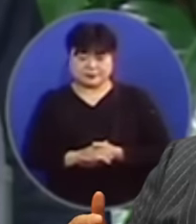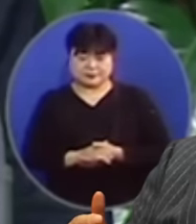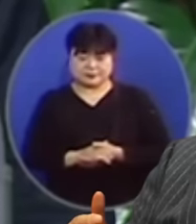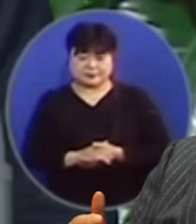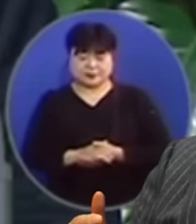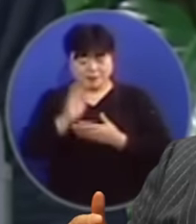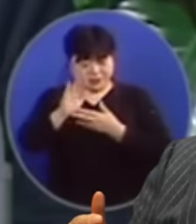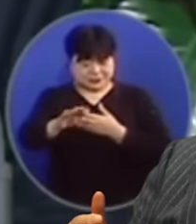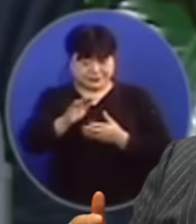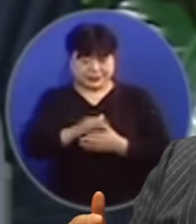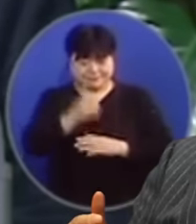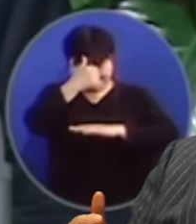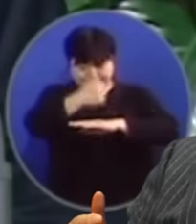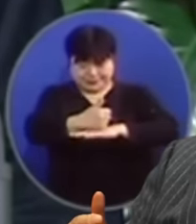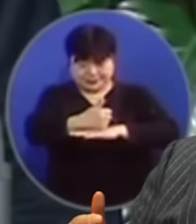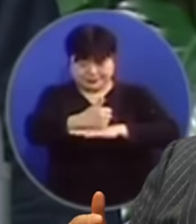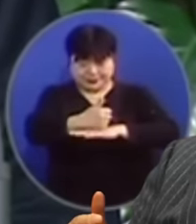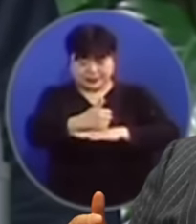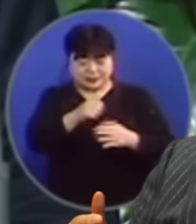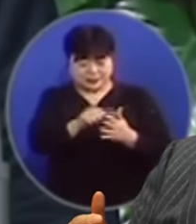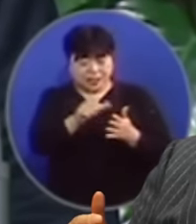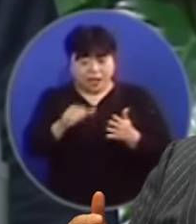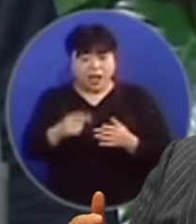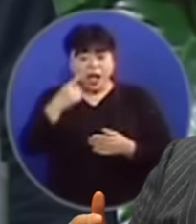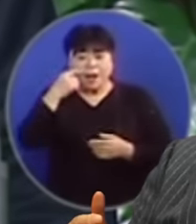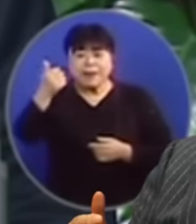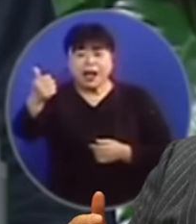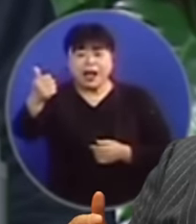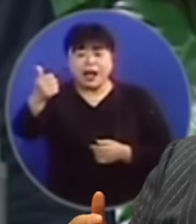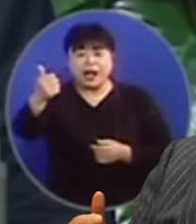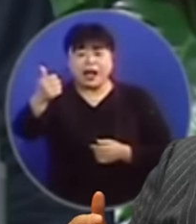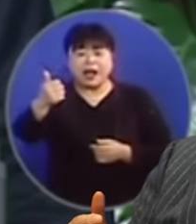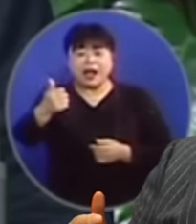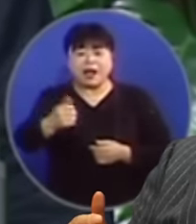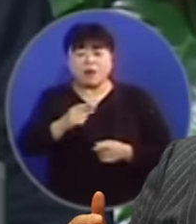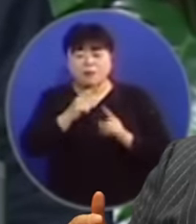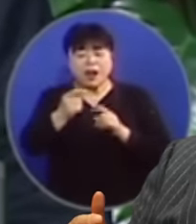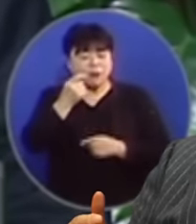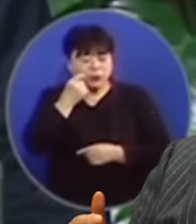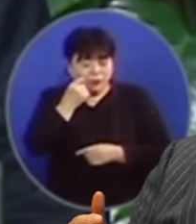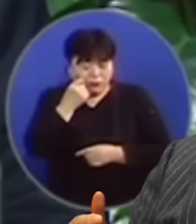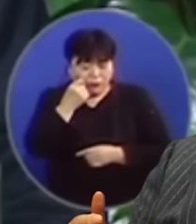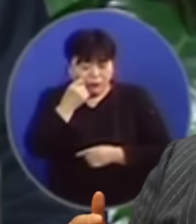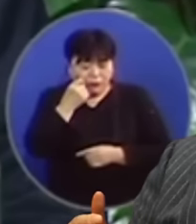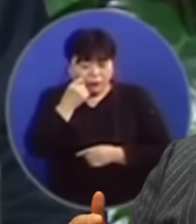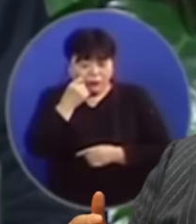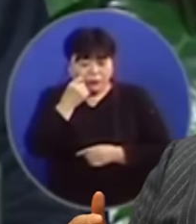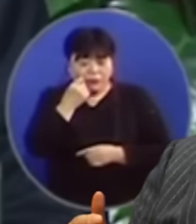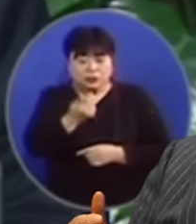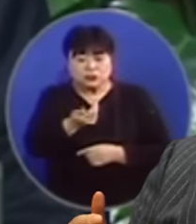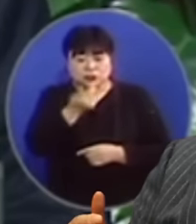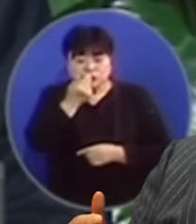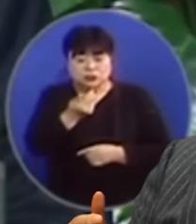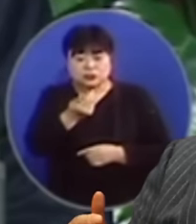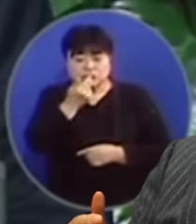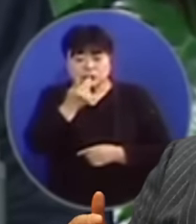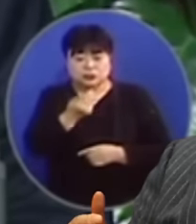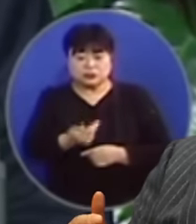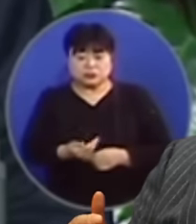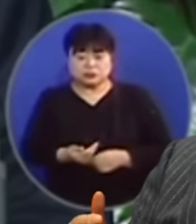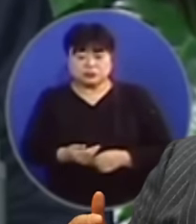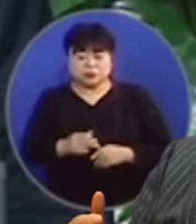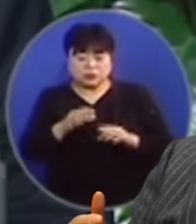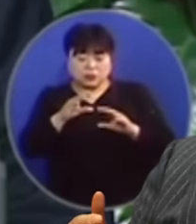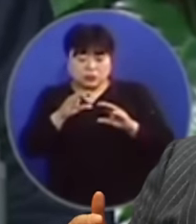그러자 나중에는 애가 아버지 하던 이제 그 말도 못하고 숨을